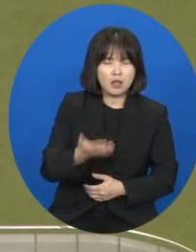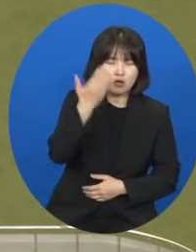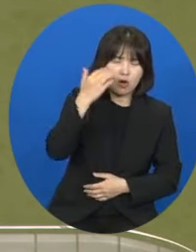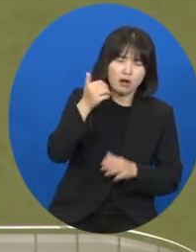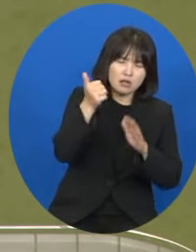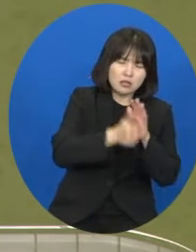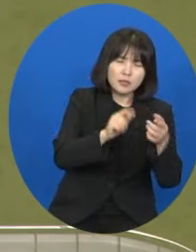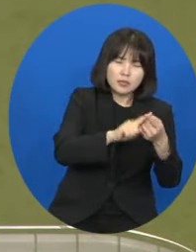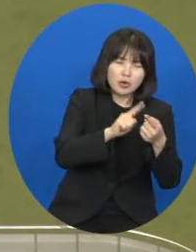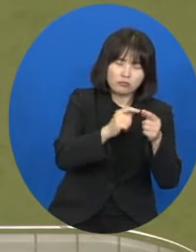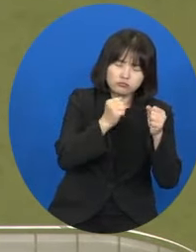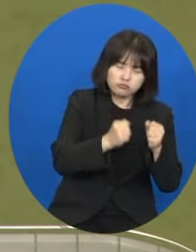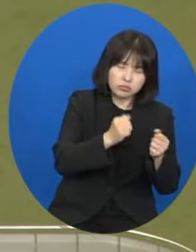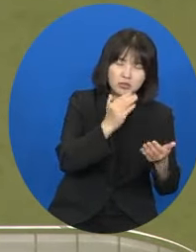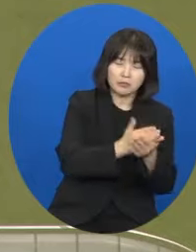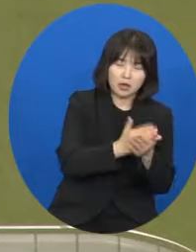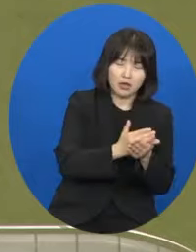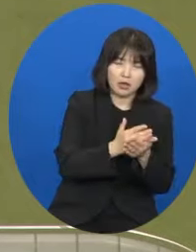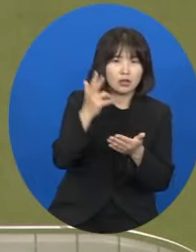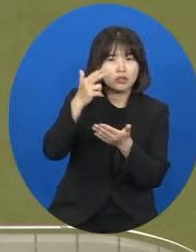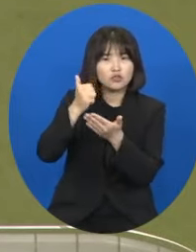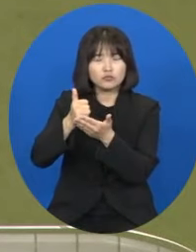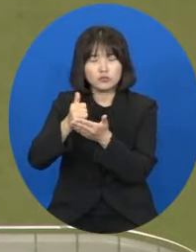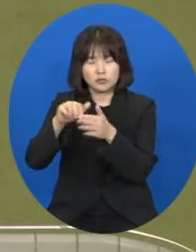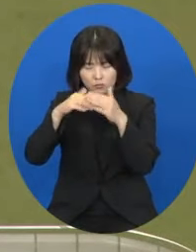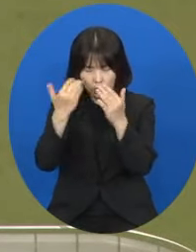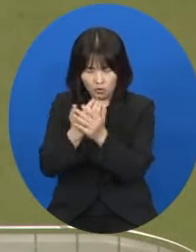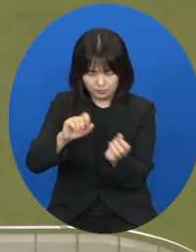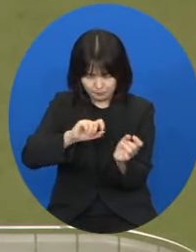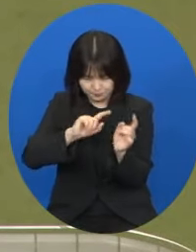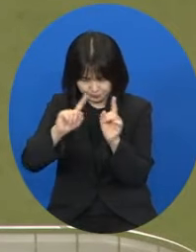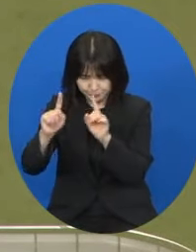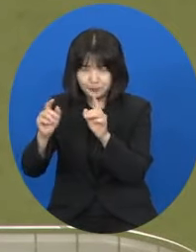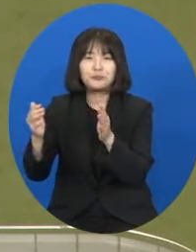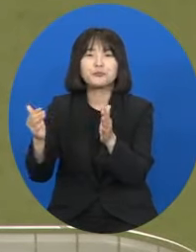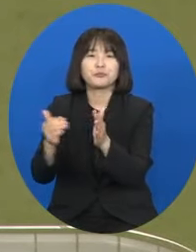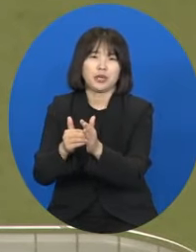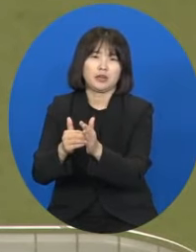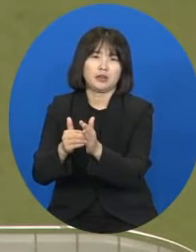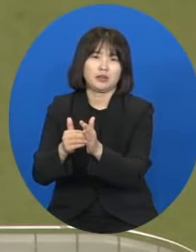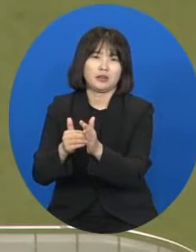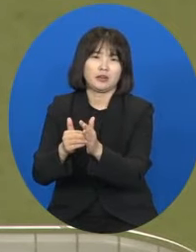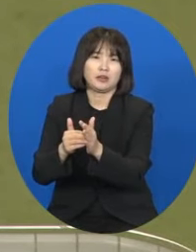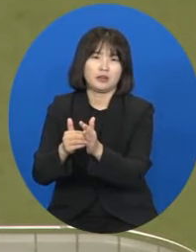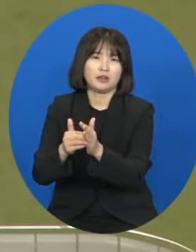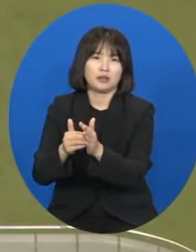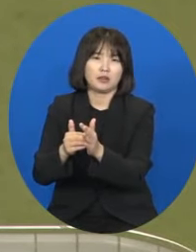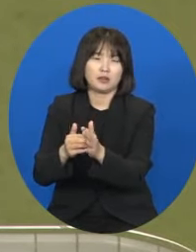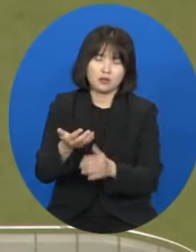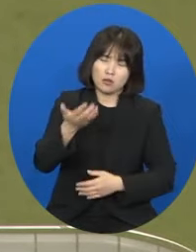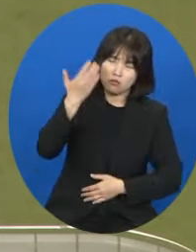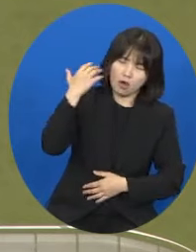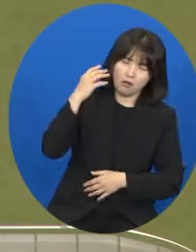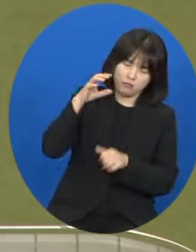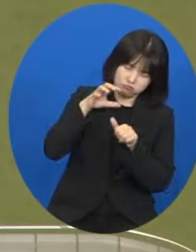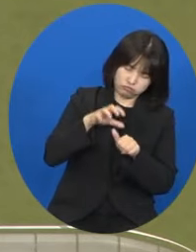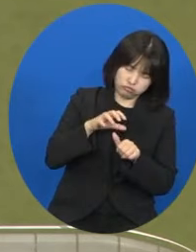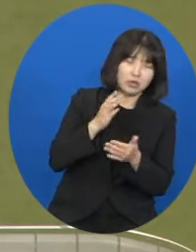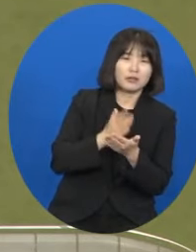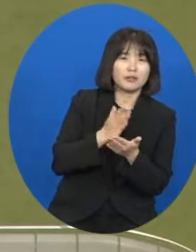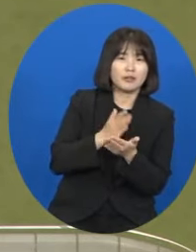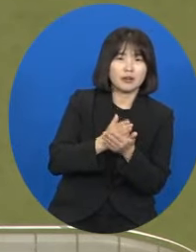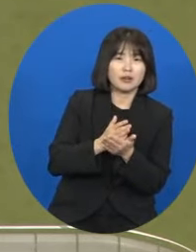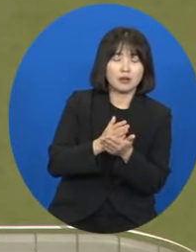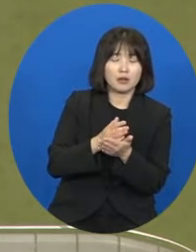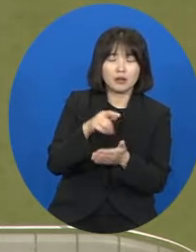이제는 주님께서 그 모든 수치를 다 씻어주었어. 다 보내버렸어. 왜 거기에 얽매여 살아? 너는